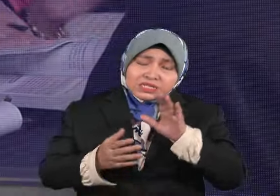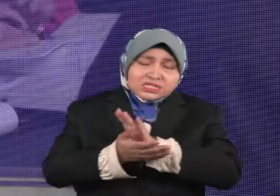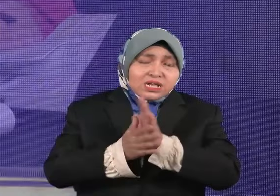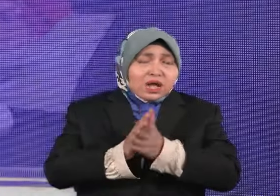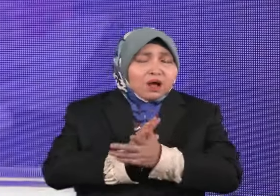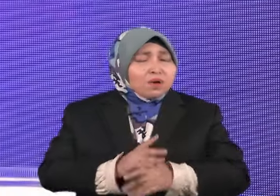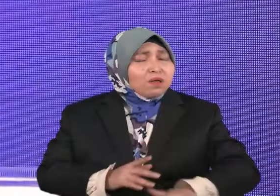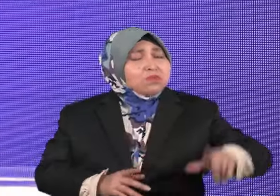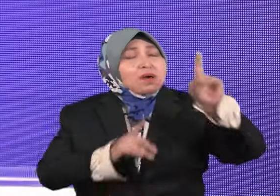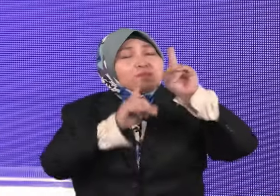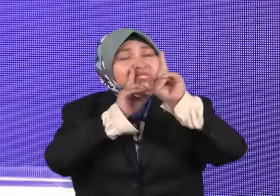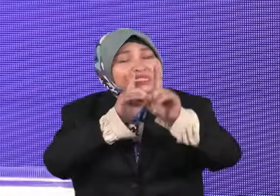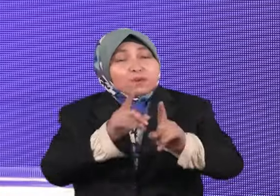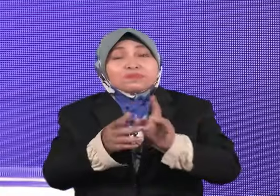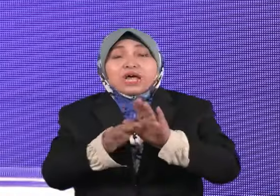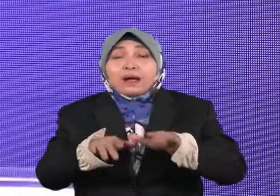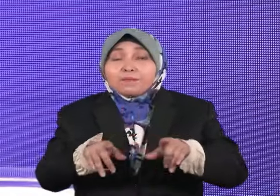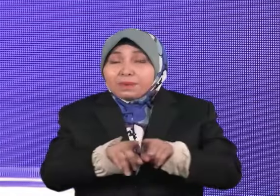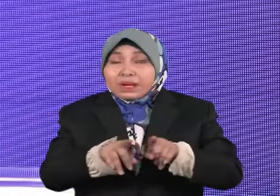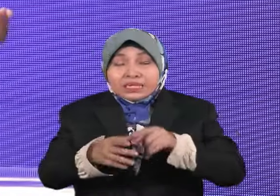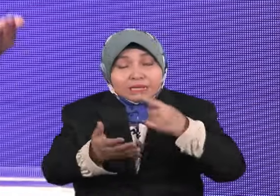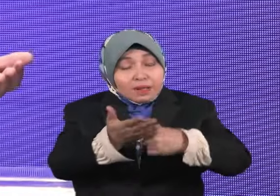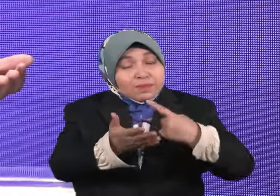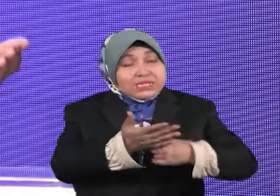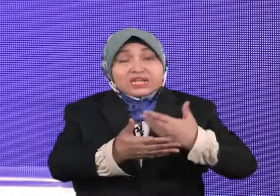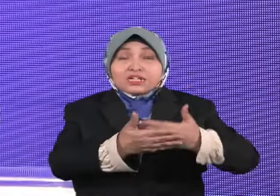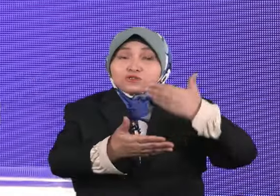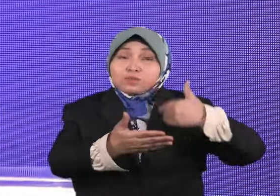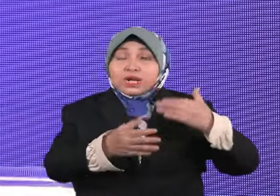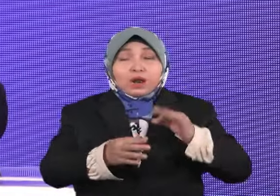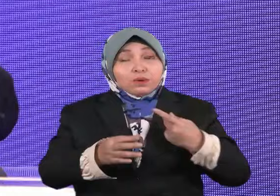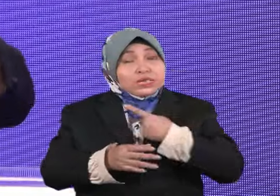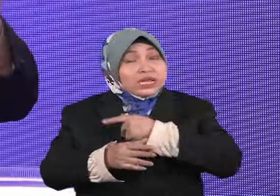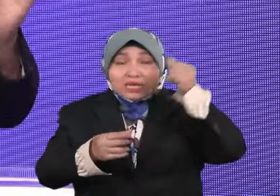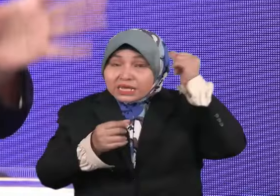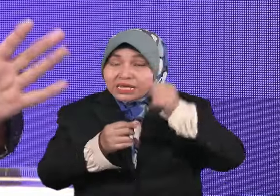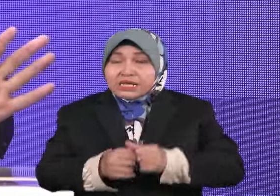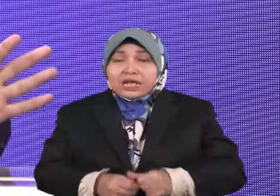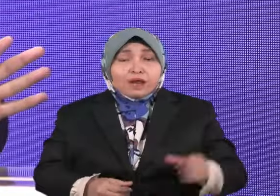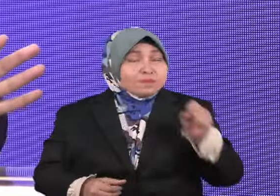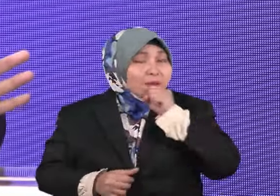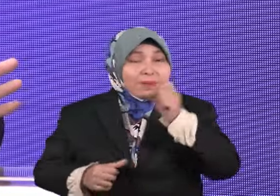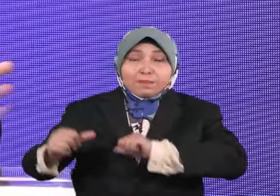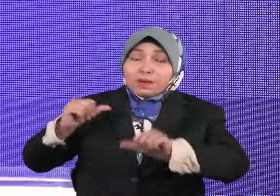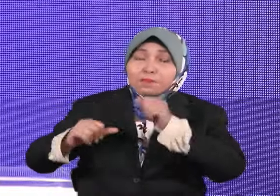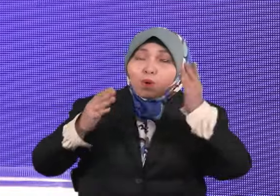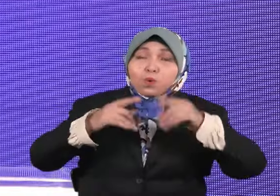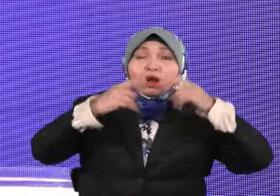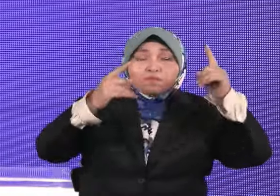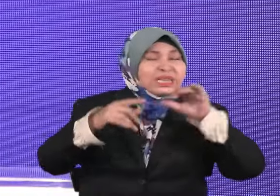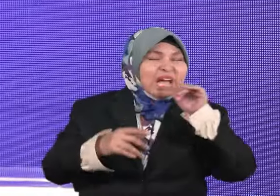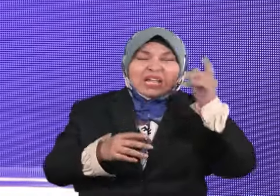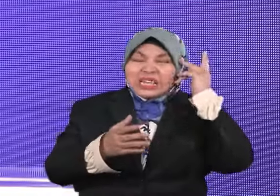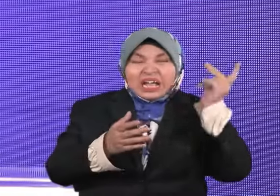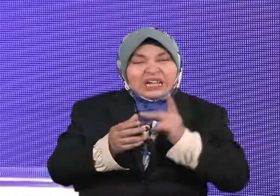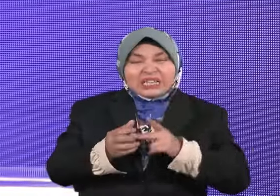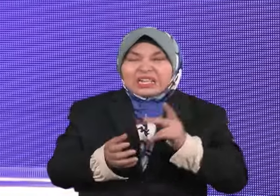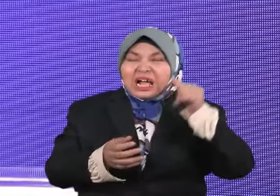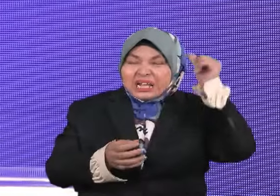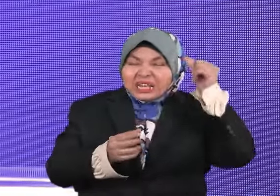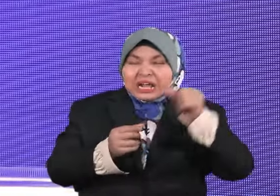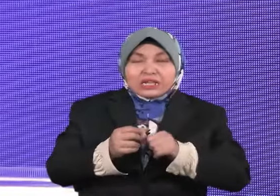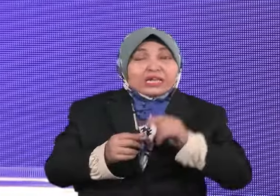da'an. Allah menjawab sebagaimana kita bincang sebelum ini. Kalau kita ingat selebriti ke, orang famous ke, dia tak ingat kita pun.